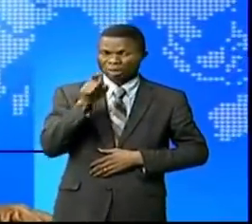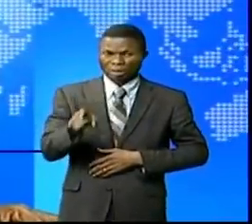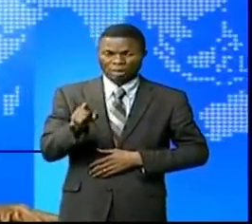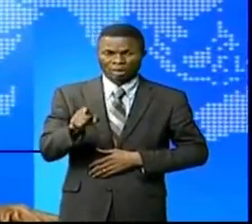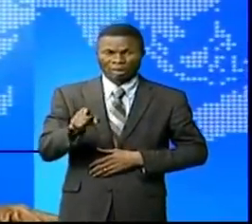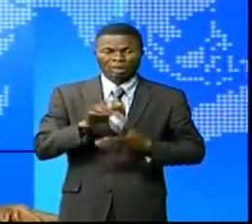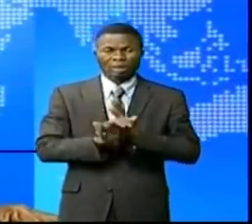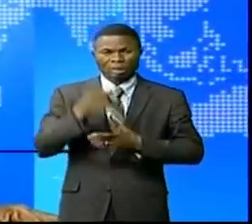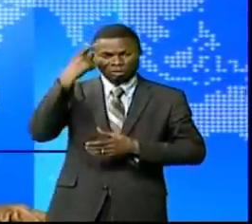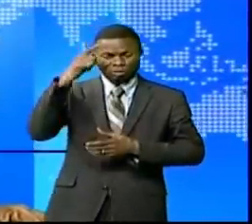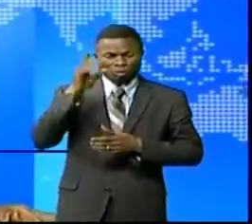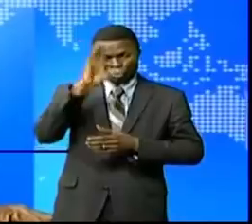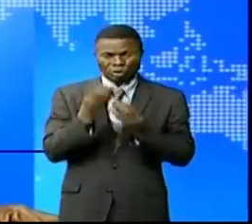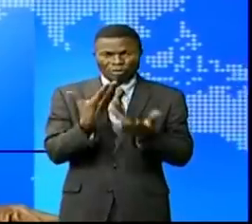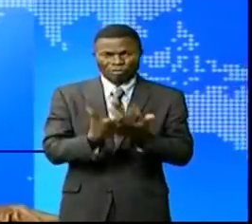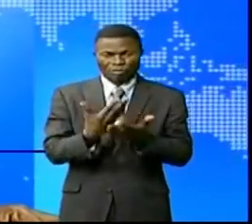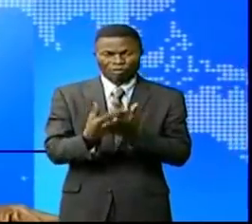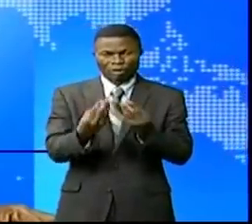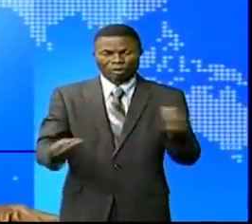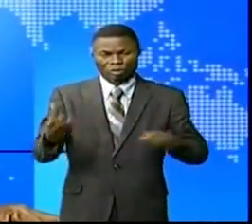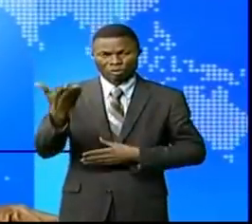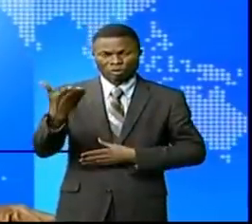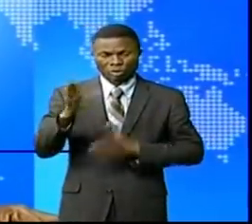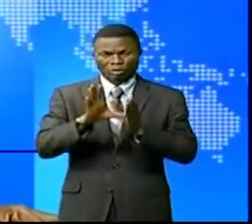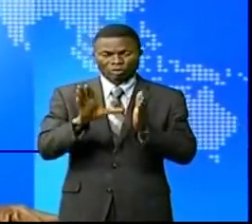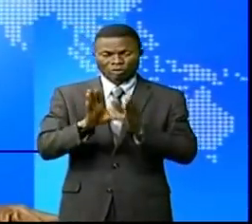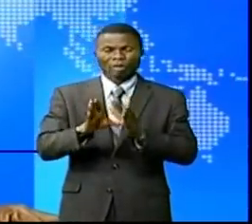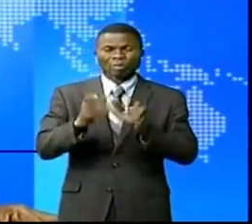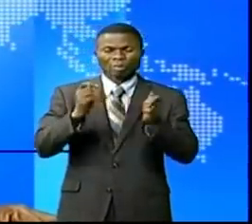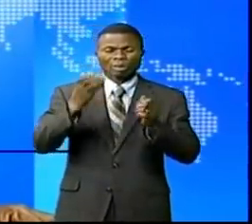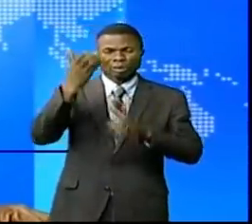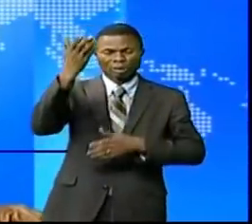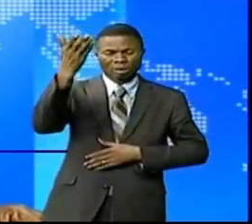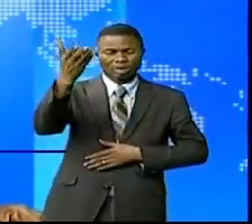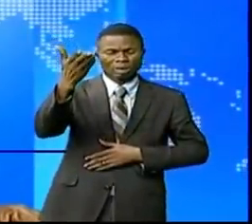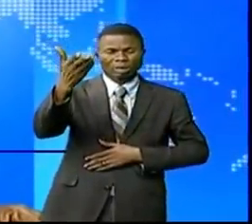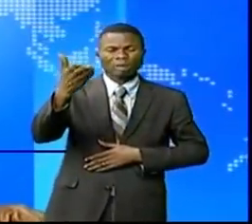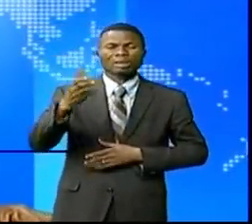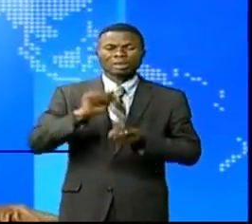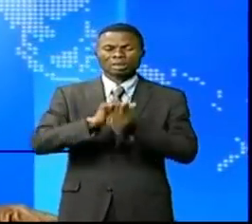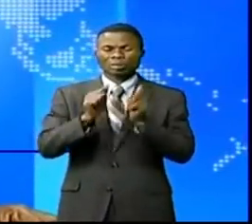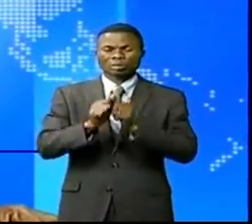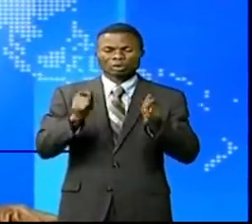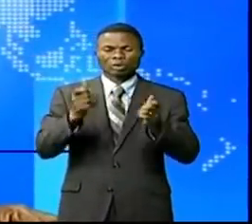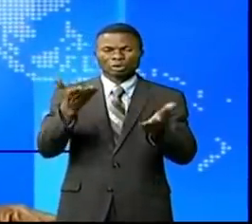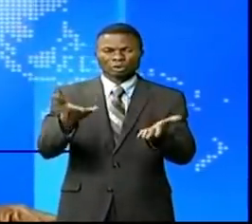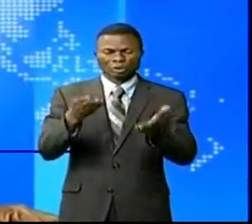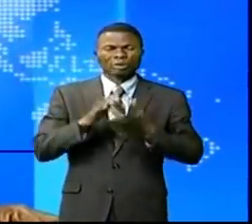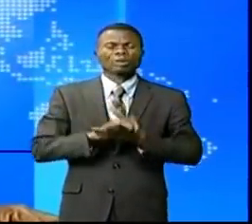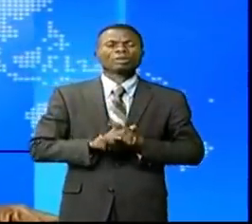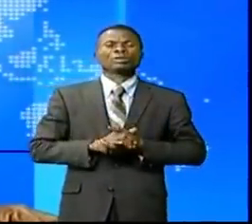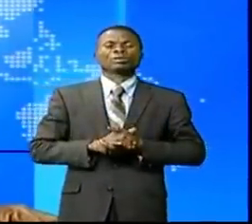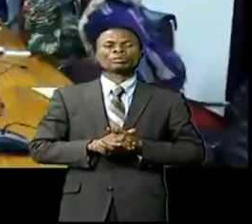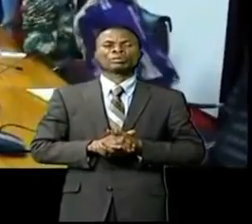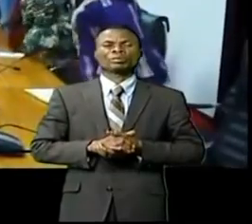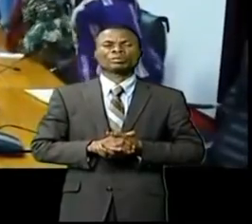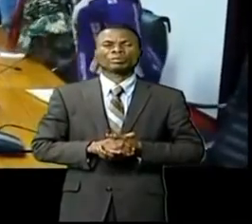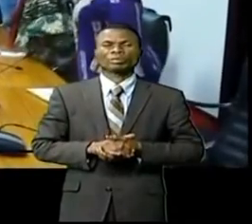Kondé pour des solutions urgentes. Pati Tondwangu, Marcel Moubenga et bienvenue Lusala pour le